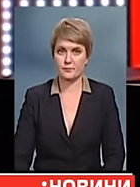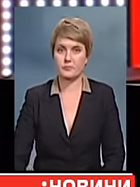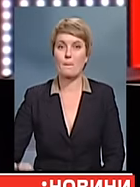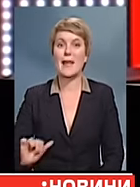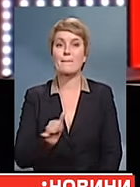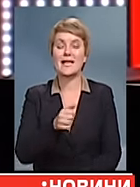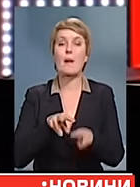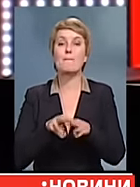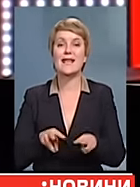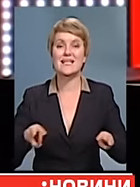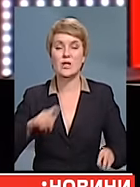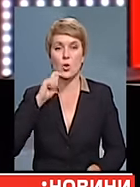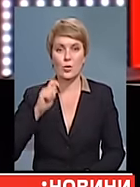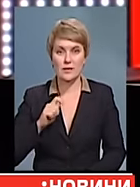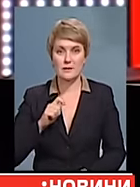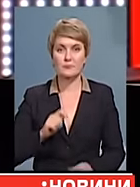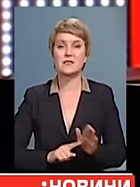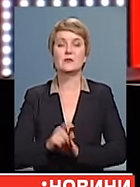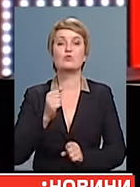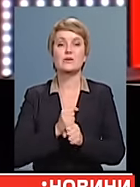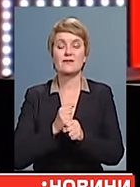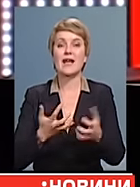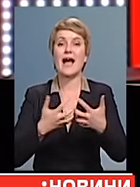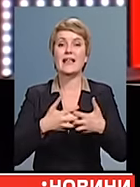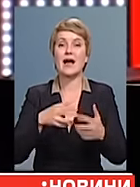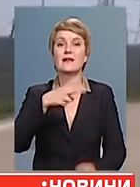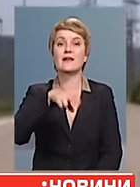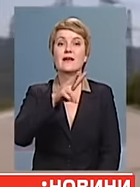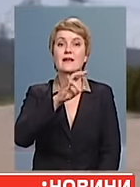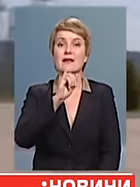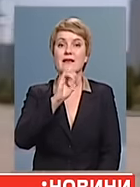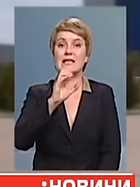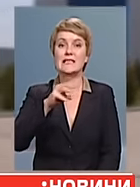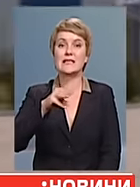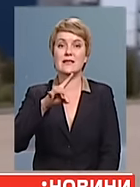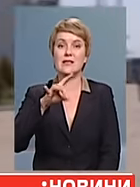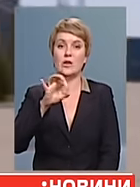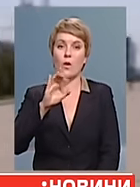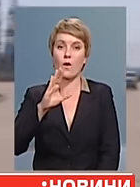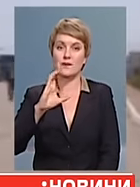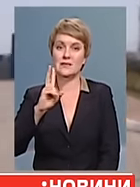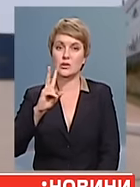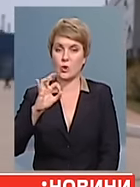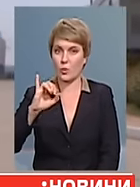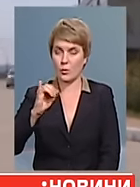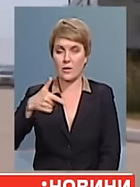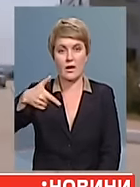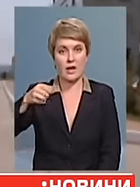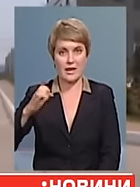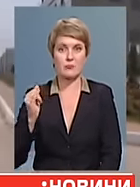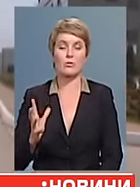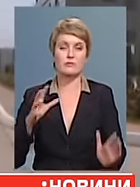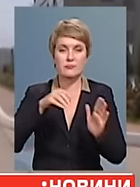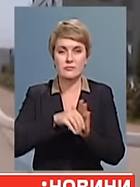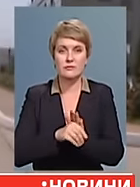Прем'єр-міністр України запустив агрегати Дністровської ГЕС. Тепер вони працюватимуть в об'єднаній енергосистемі України. Володимир